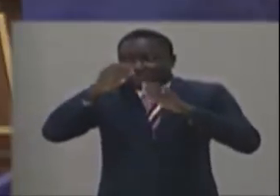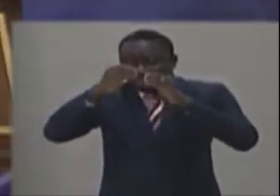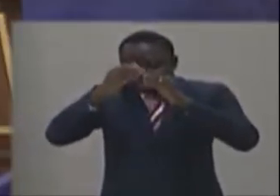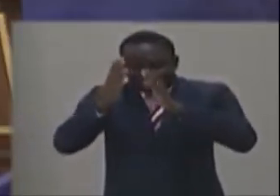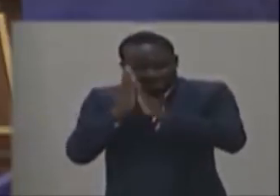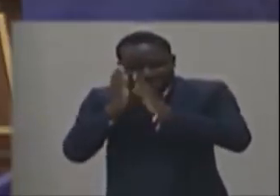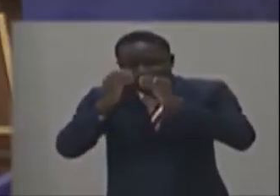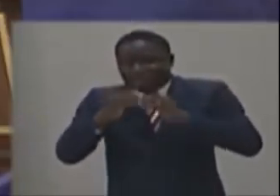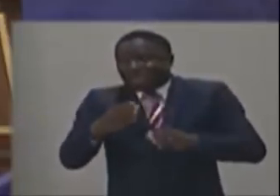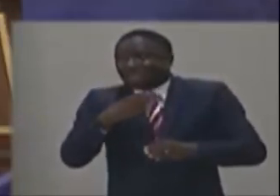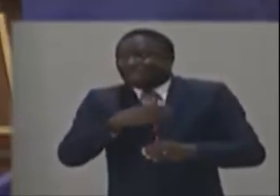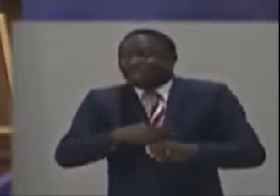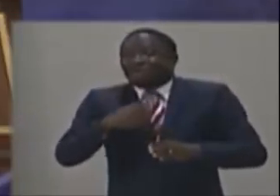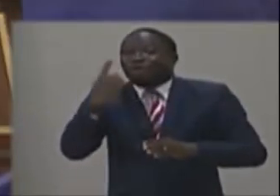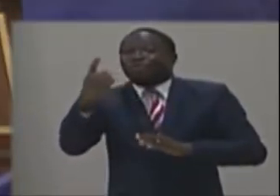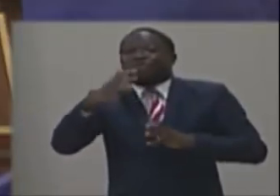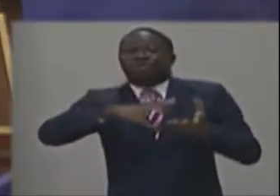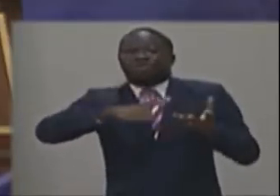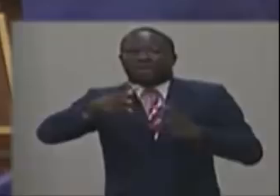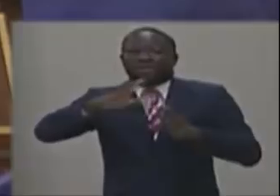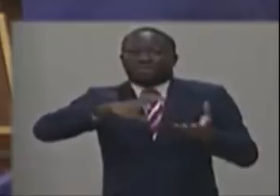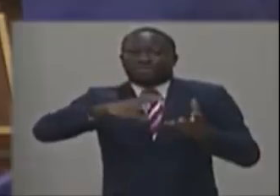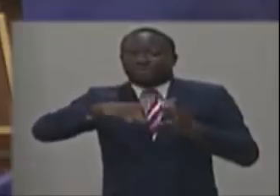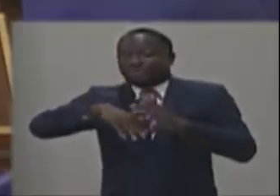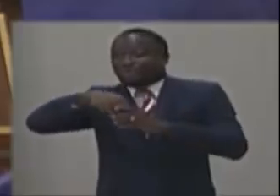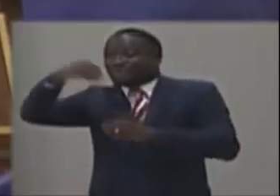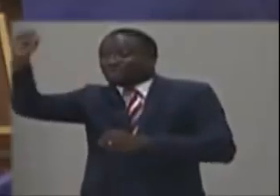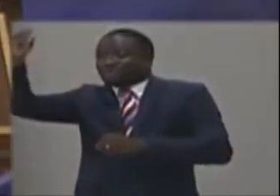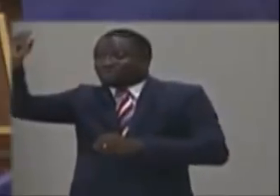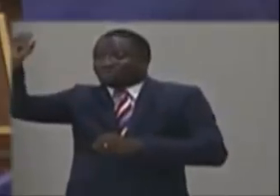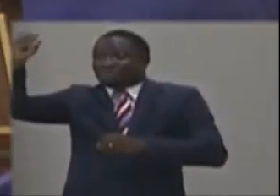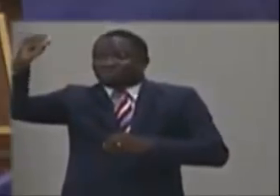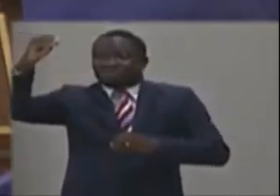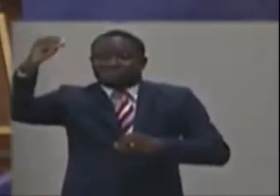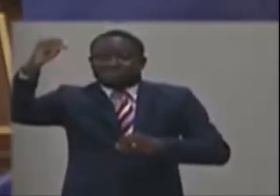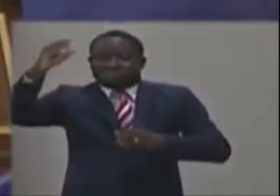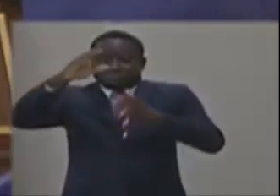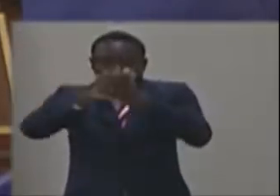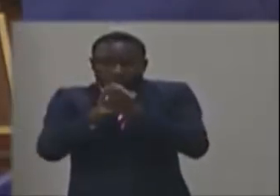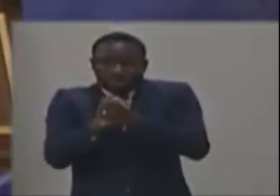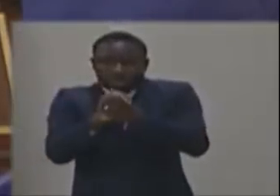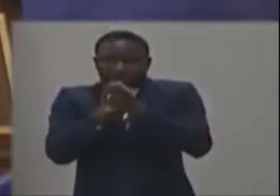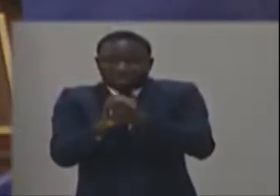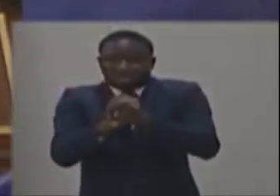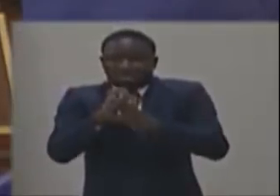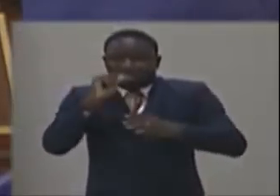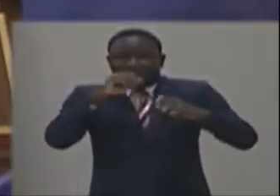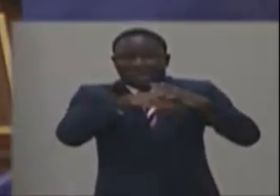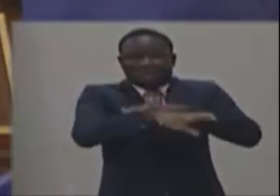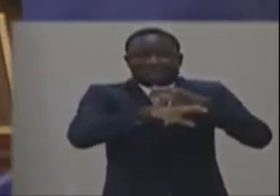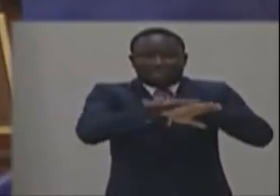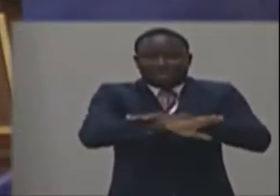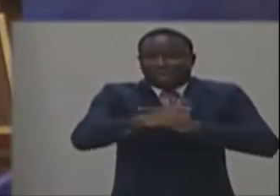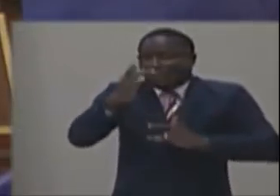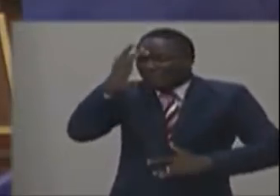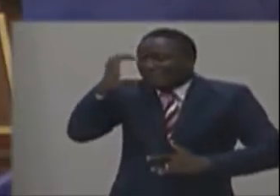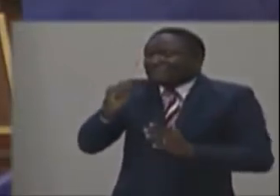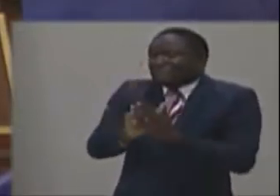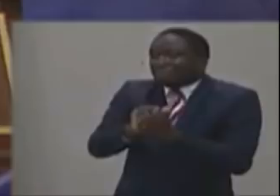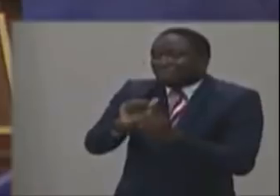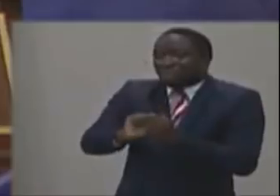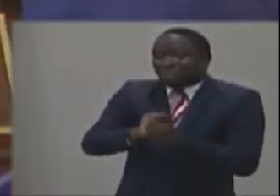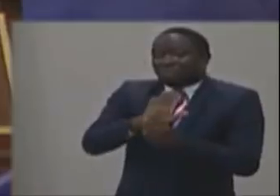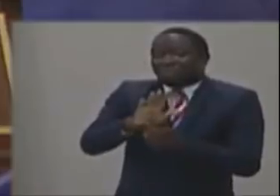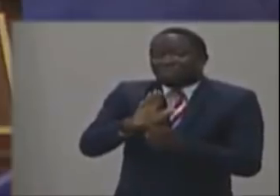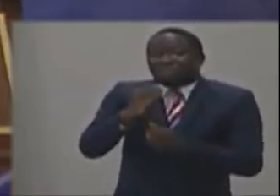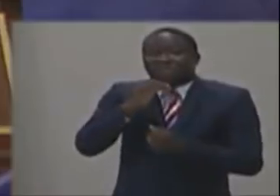souper. Yon seul gens, lorsque vous êtes pour assurer, pour ne pas rentrer à Congo, ça, le